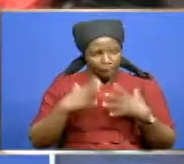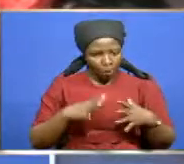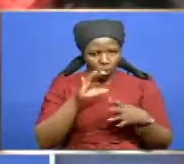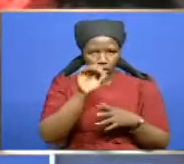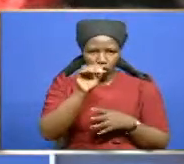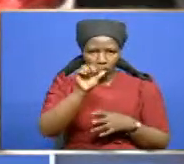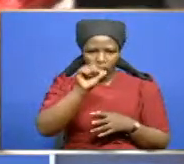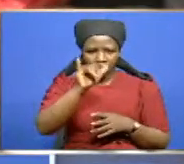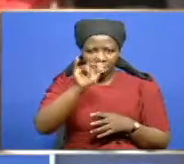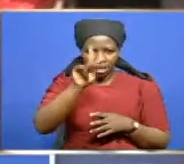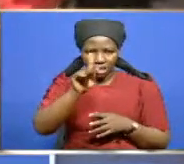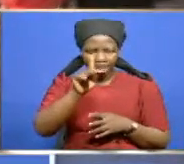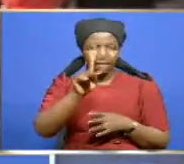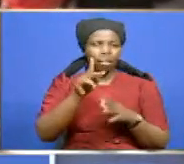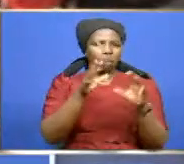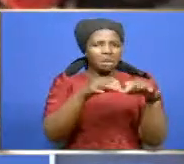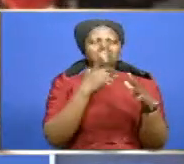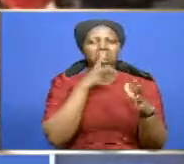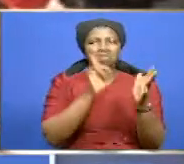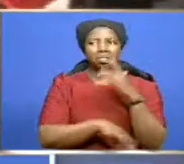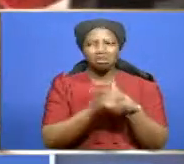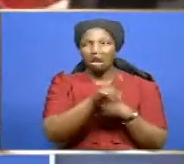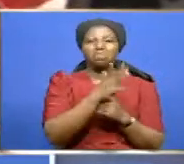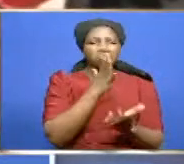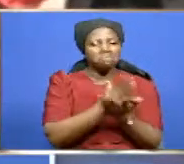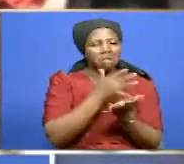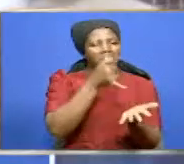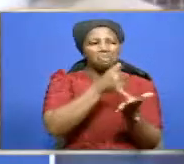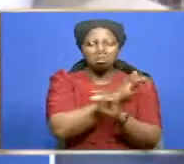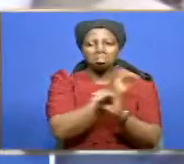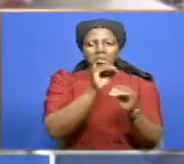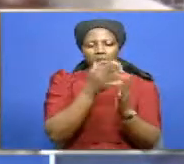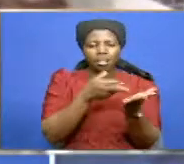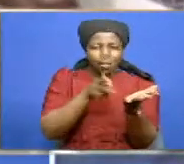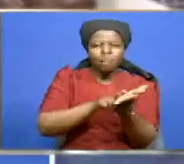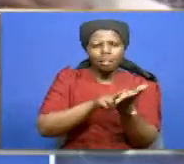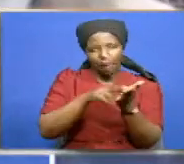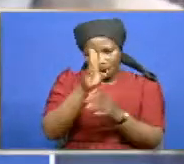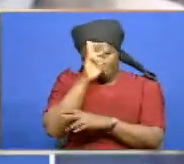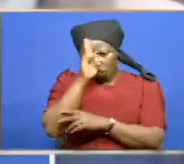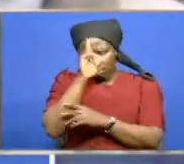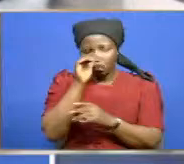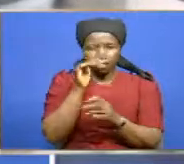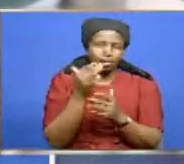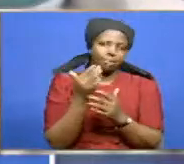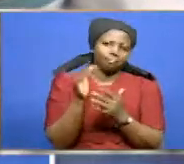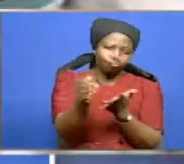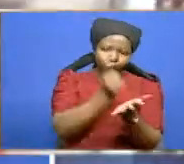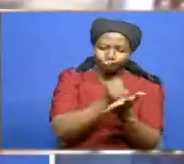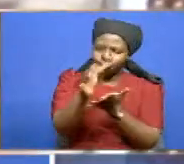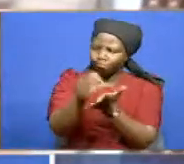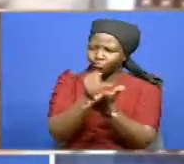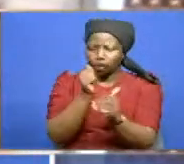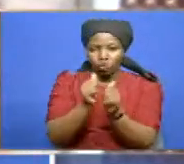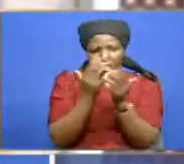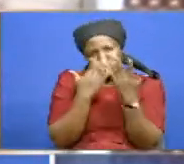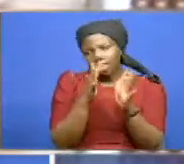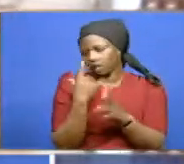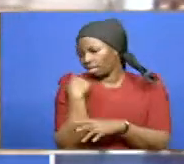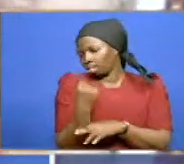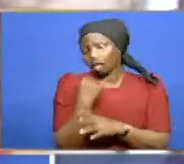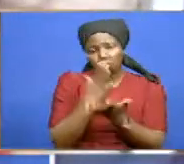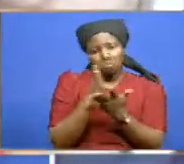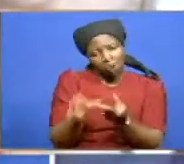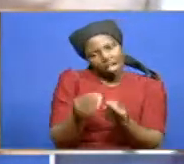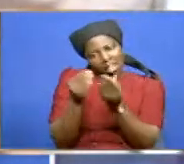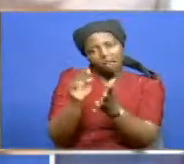wamesema wamehadaiwa katika shughuli ya usajili wa makurutu wa polisi iliyokamilika hivi majuzi. Wamedai kuwa licha ya kutengewa nafasi